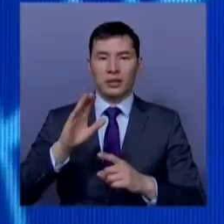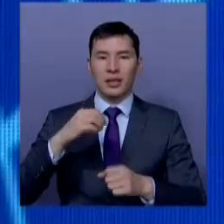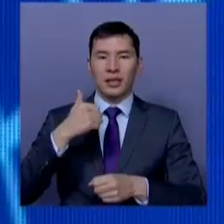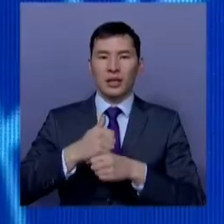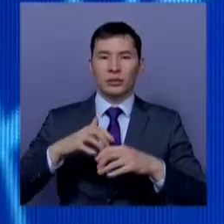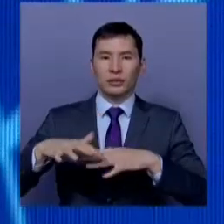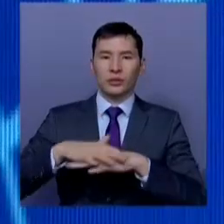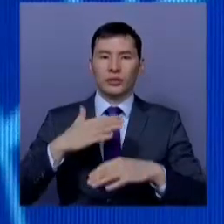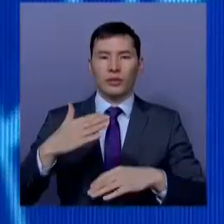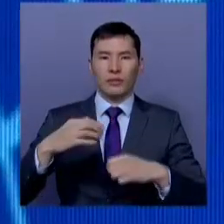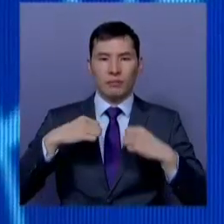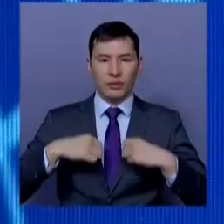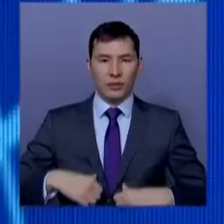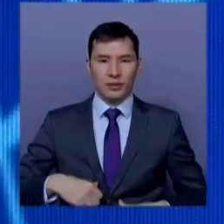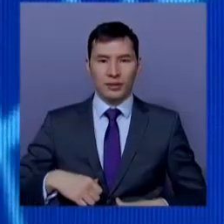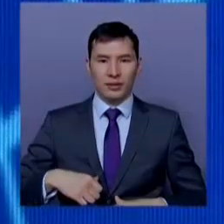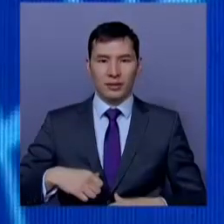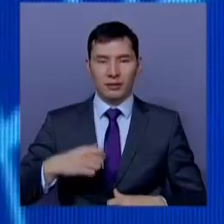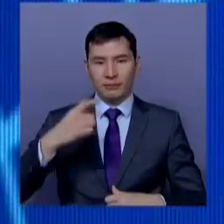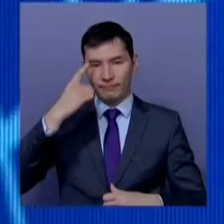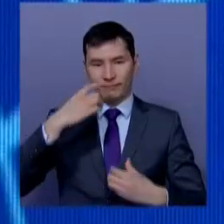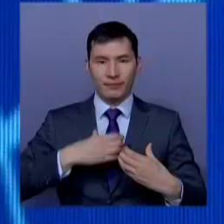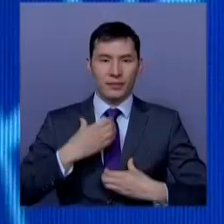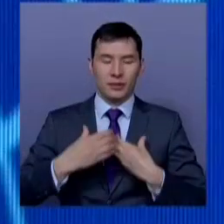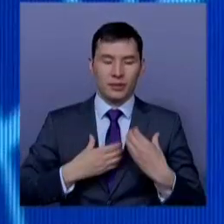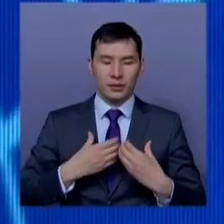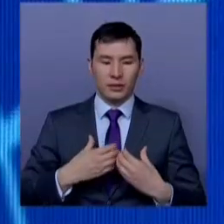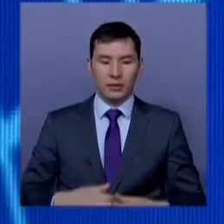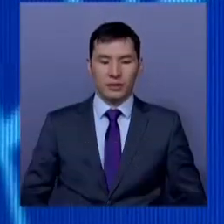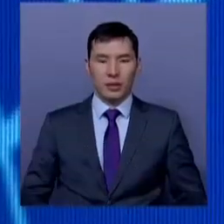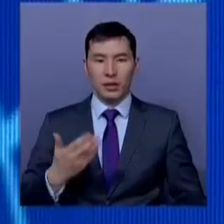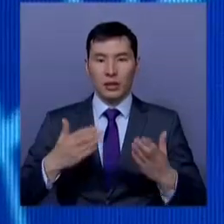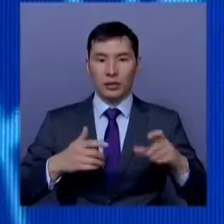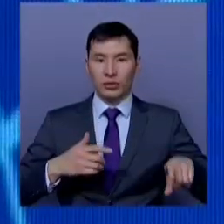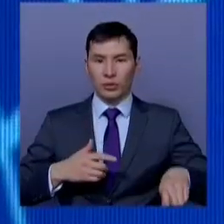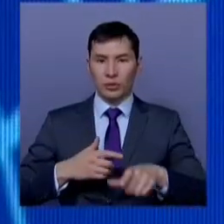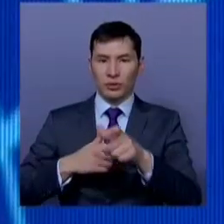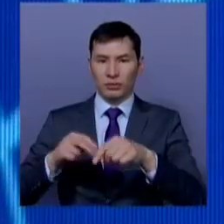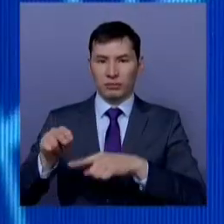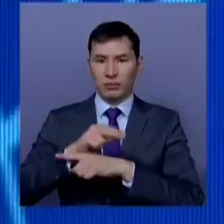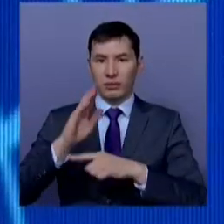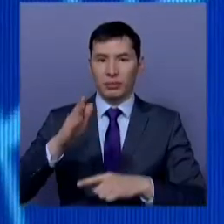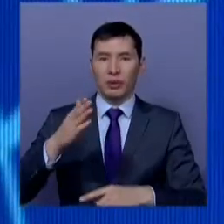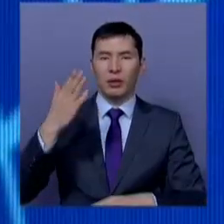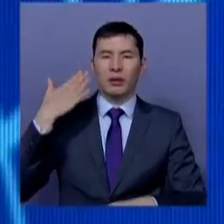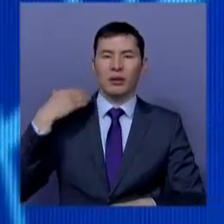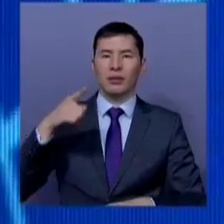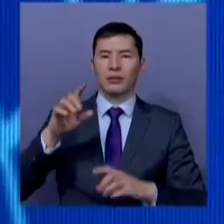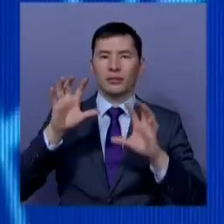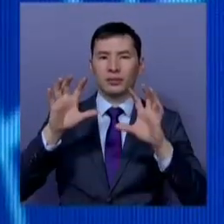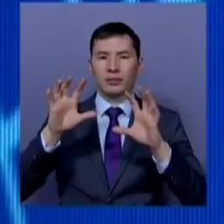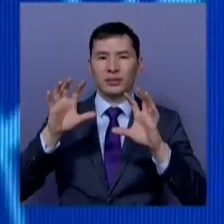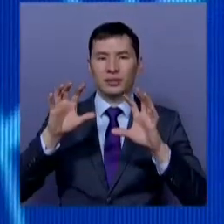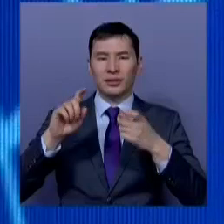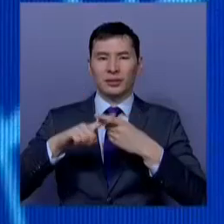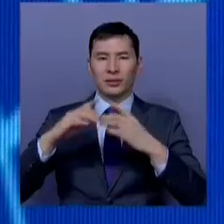Егер де осылайға жүретін болсақ, онда әрине кезіндегі сондай шығарған